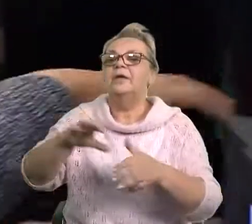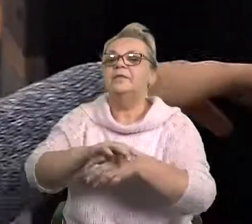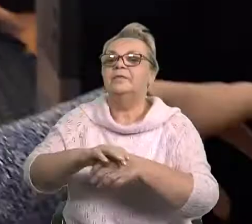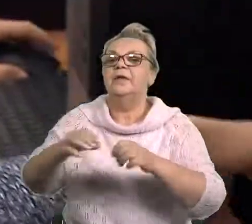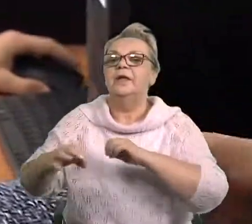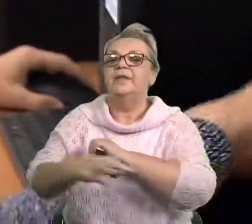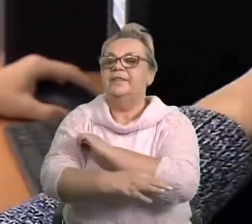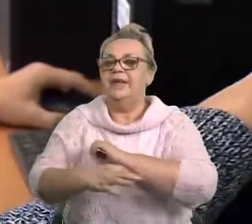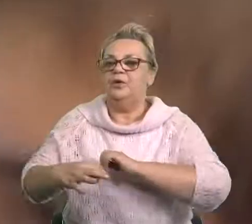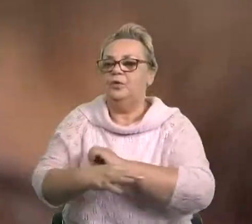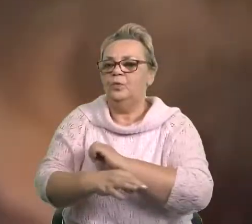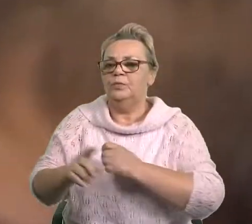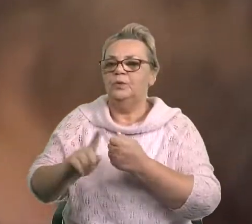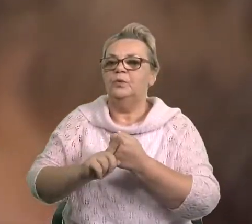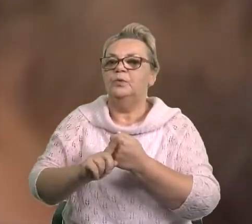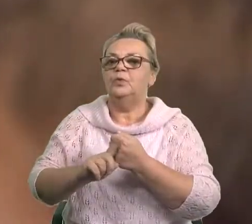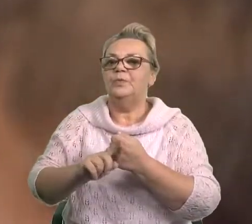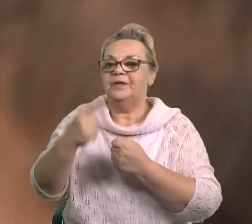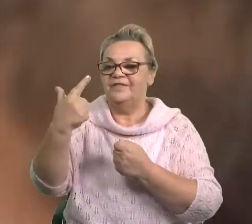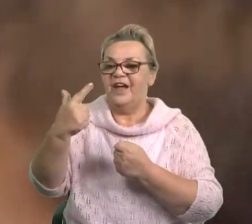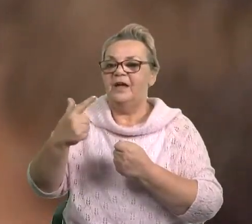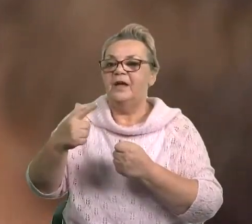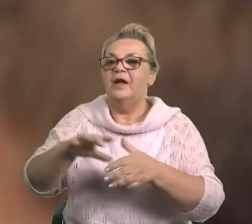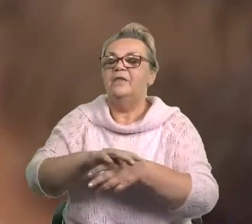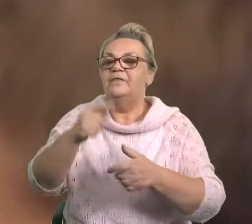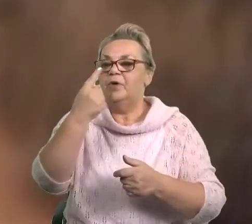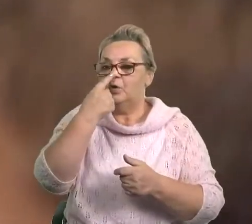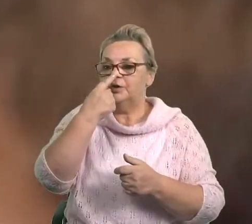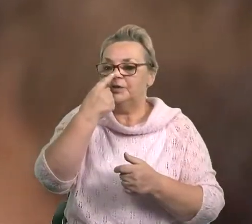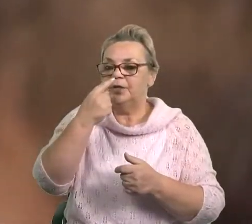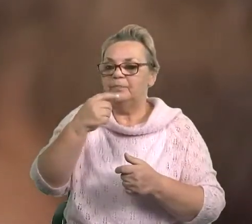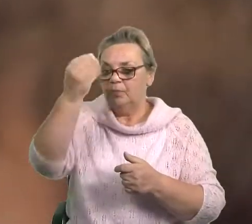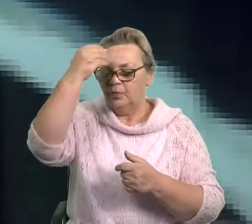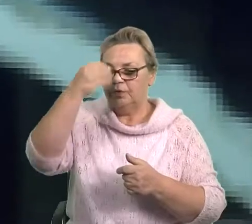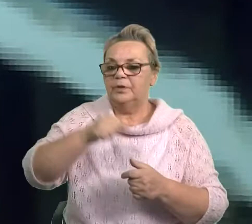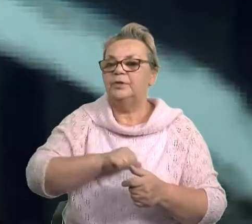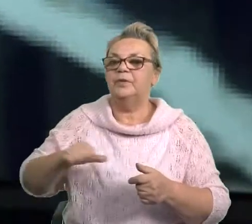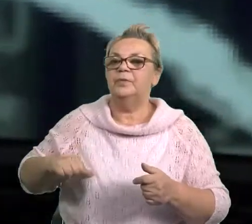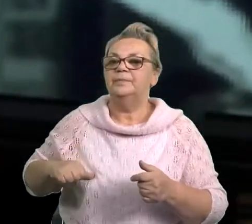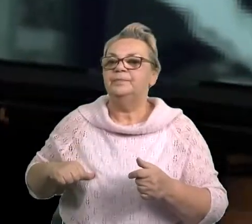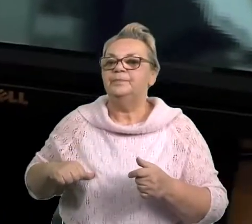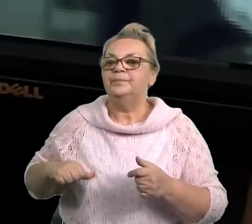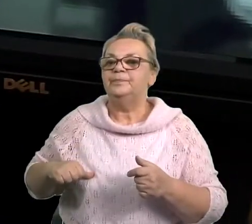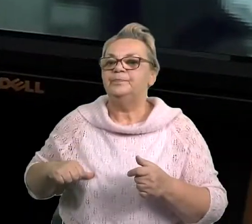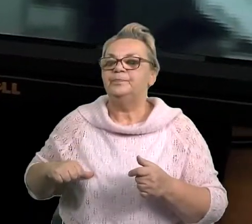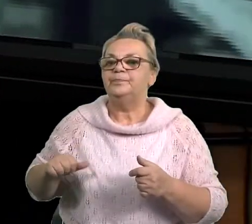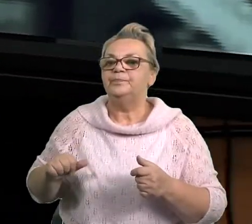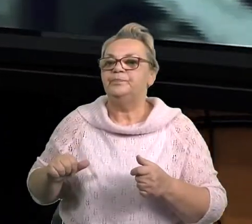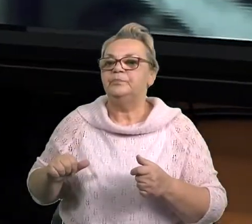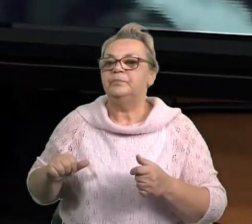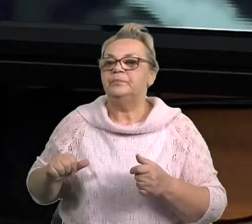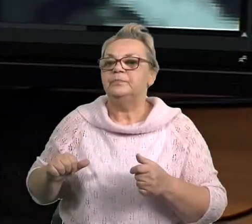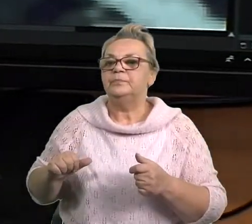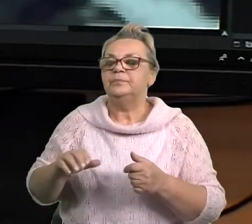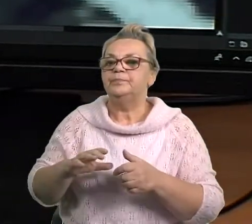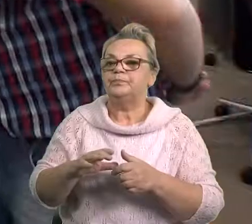Filip Jarosz uczy się na nowym kierunku technik grafiki i poligrafii cyfrowej. Zawsze mi się podobała jakby ta kreatywność, tak, że można